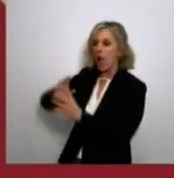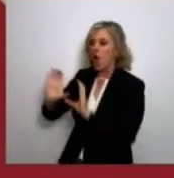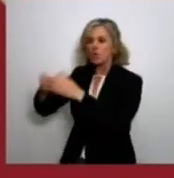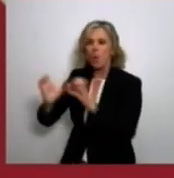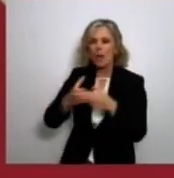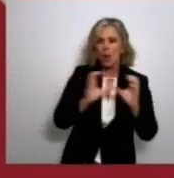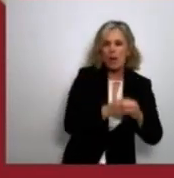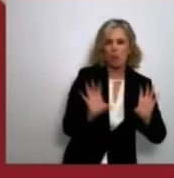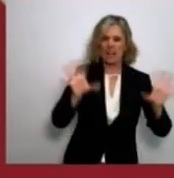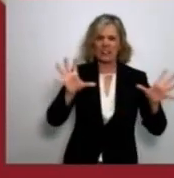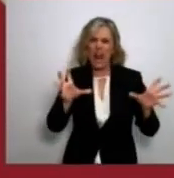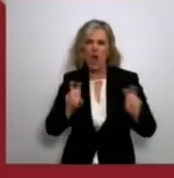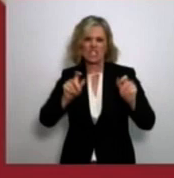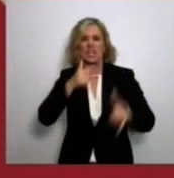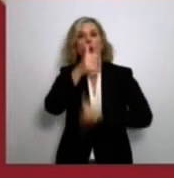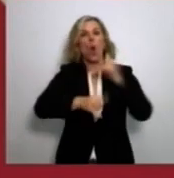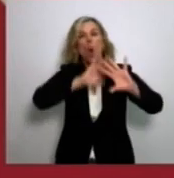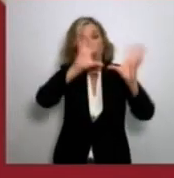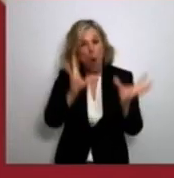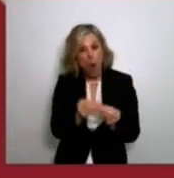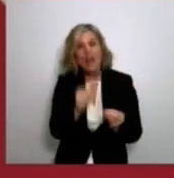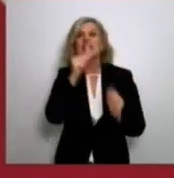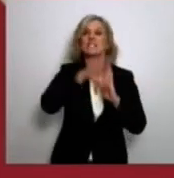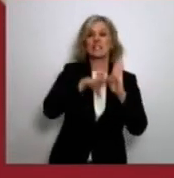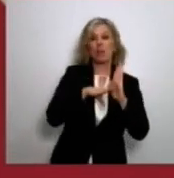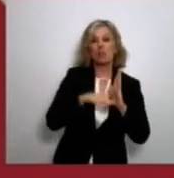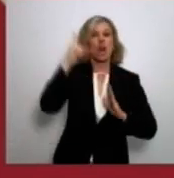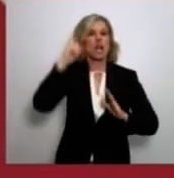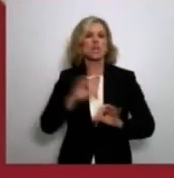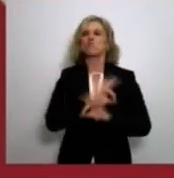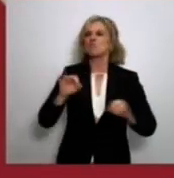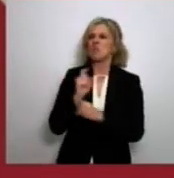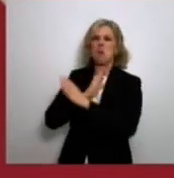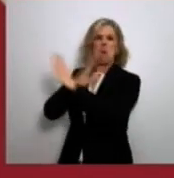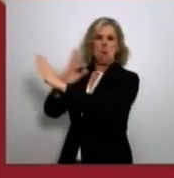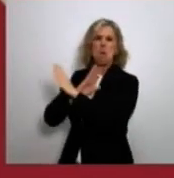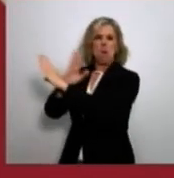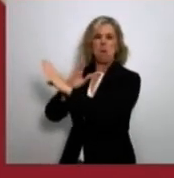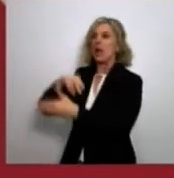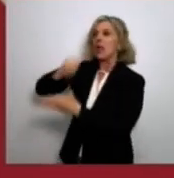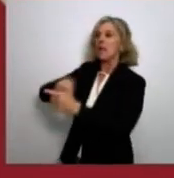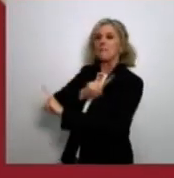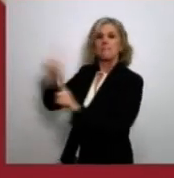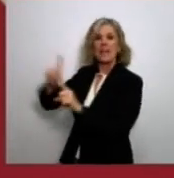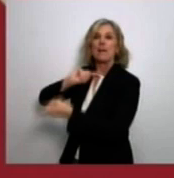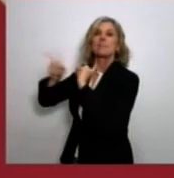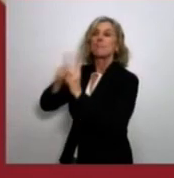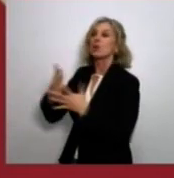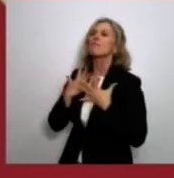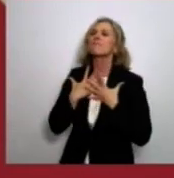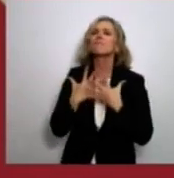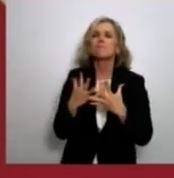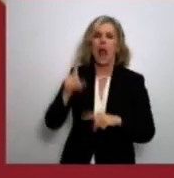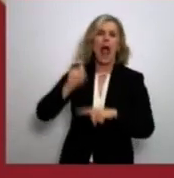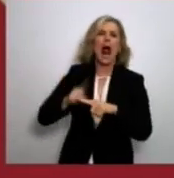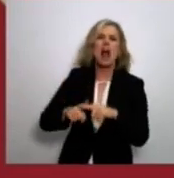μαζικής ενημέρωσης και οι έγκριτοι συνταγματολόγοι, οι οποίοι το παίζανε αντιμνημονιακοί, το παίζανε πατριώτες υπέρ